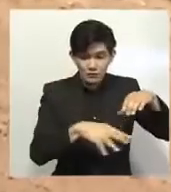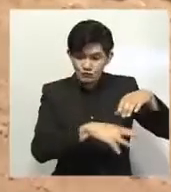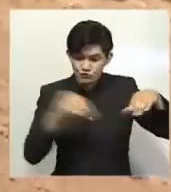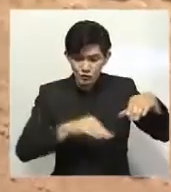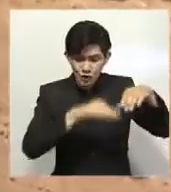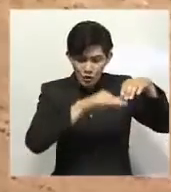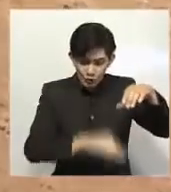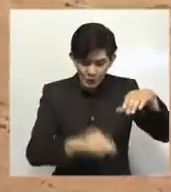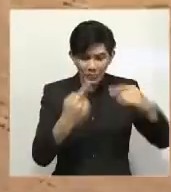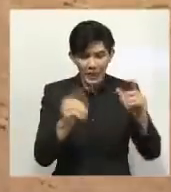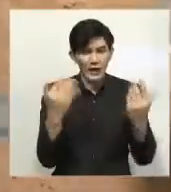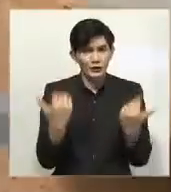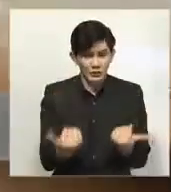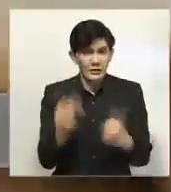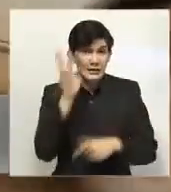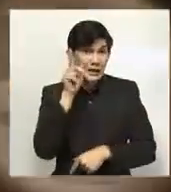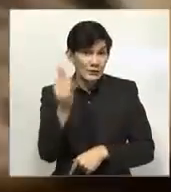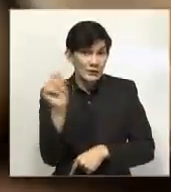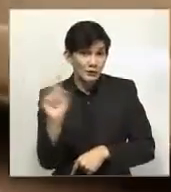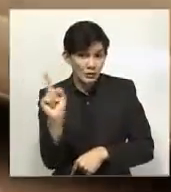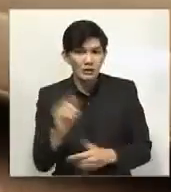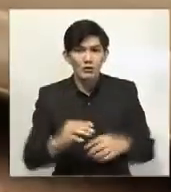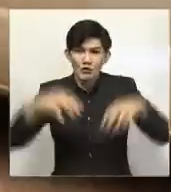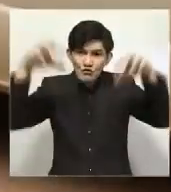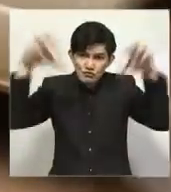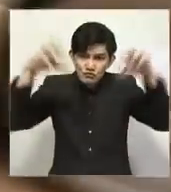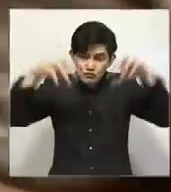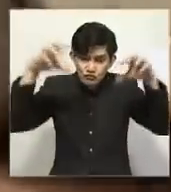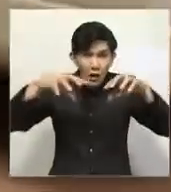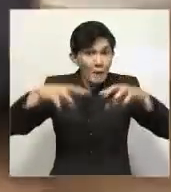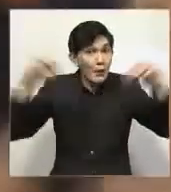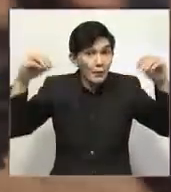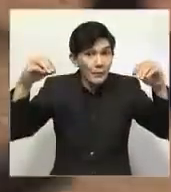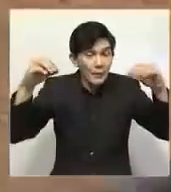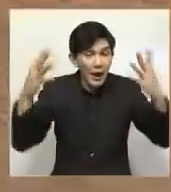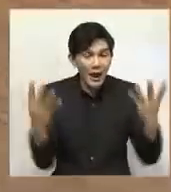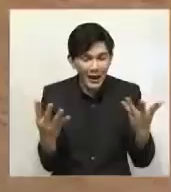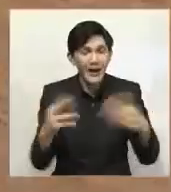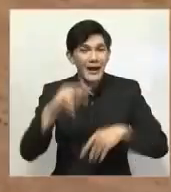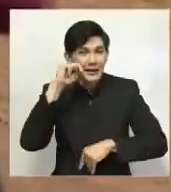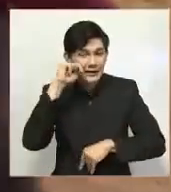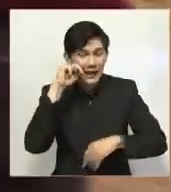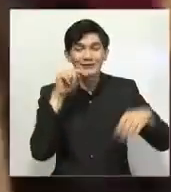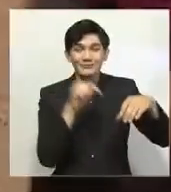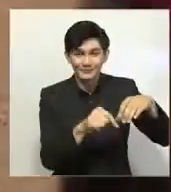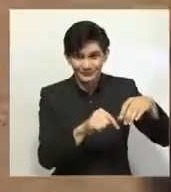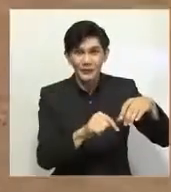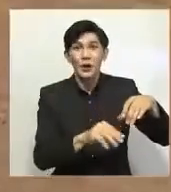ลดลงแต่ว่าตอนนี้มีข่าวดีนะครับเพราะว่าฝนนั้นไม่ตกลงมาและก็ทำให้ระดับน้